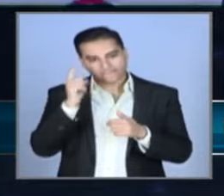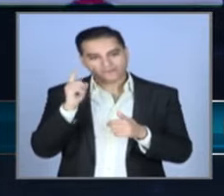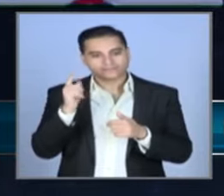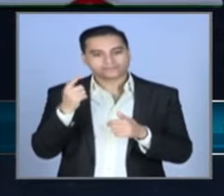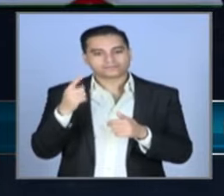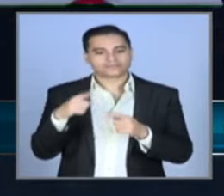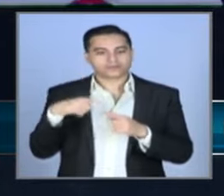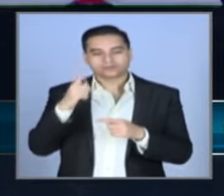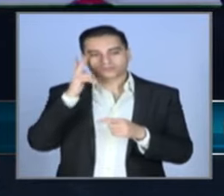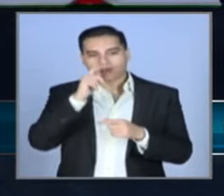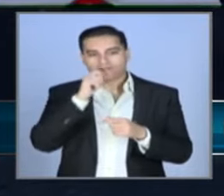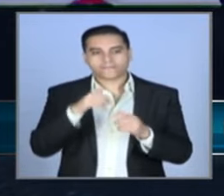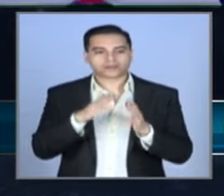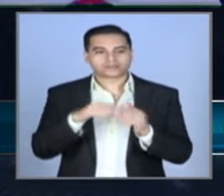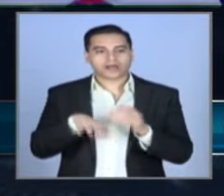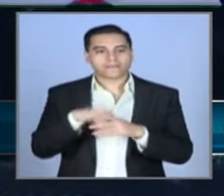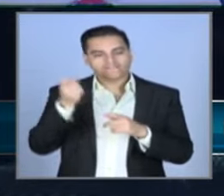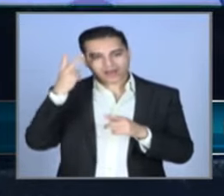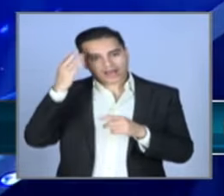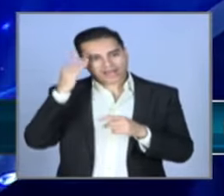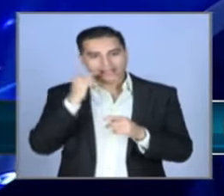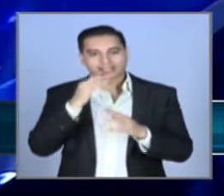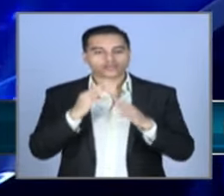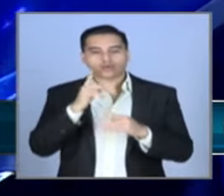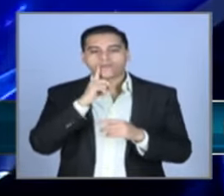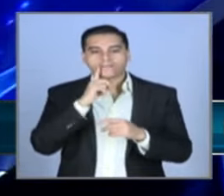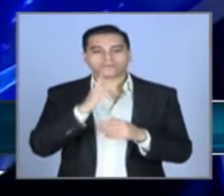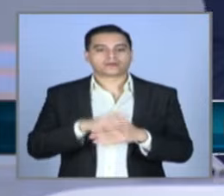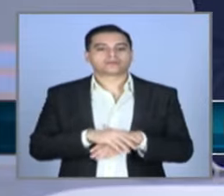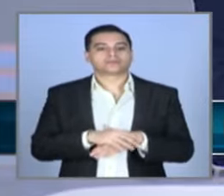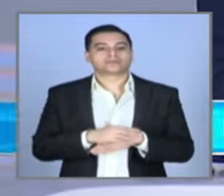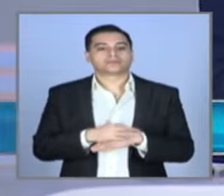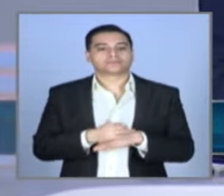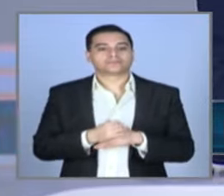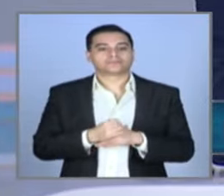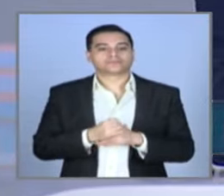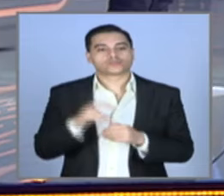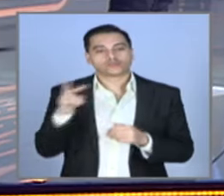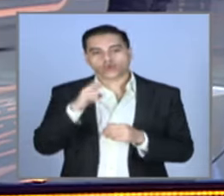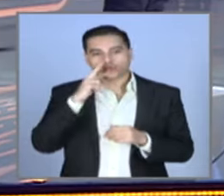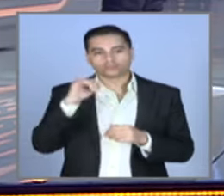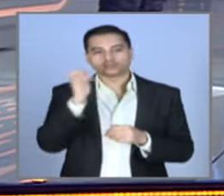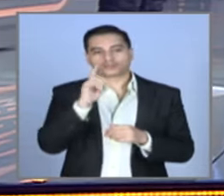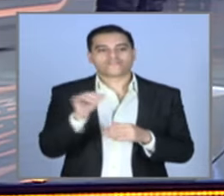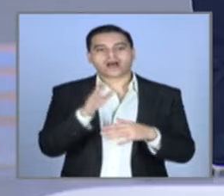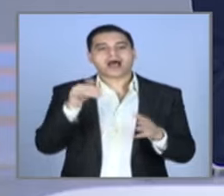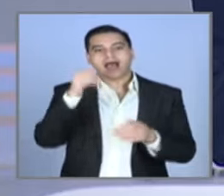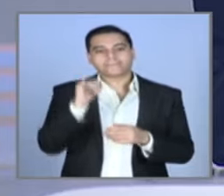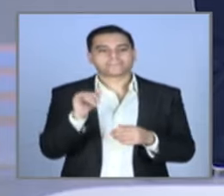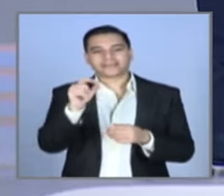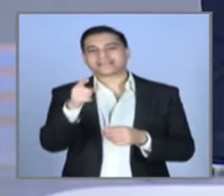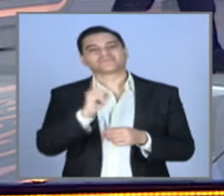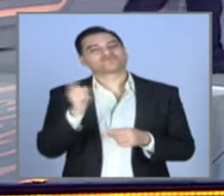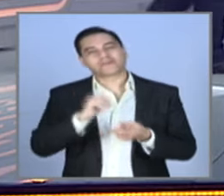مش عارف. باص. صحفي مصري راحل صاحب فكرة الاحتفال بعيد الأم. مصطفى أمين. انتوا الاثنين قلتوا مصطفى أمين، هو علي أمين